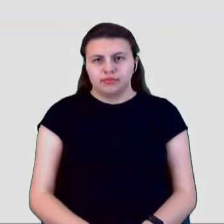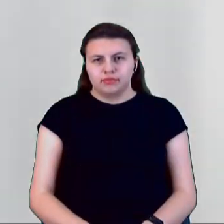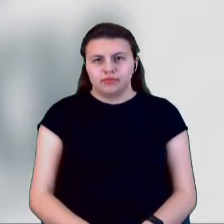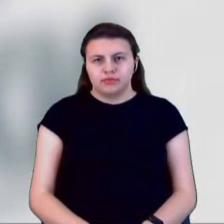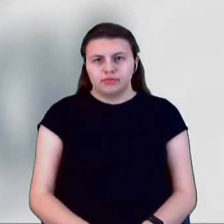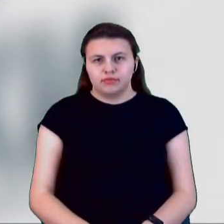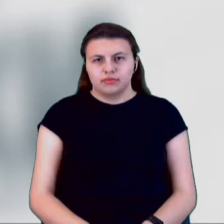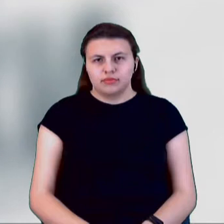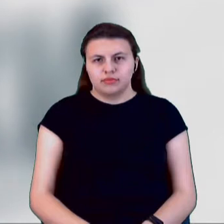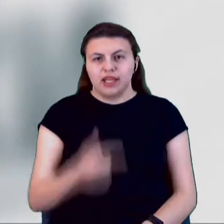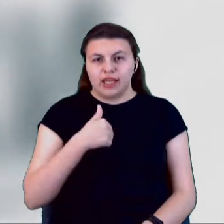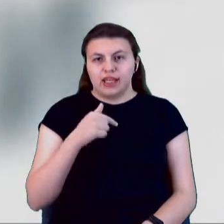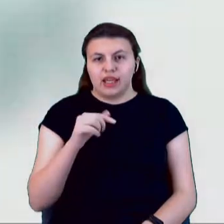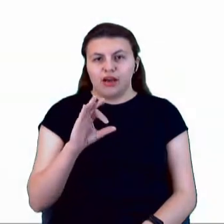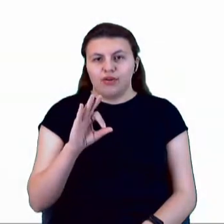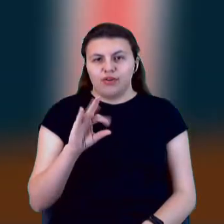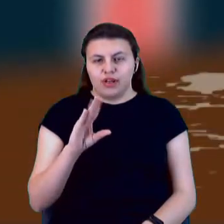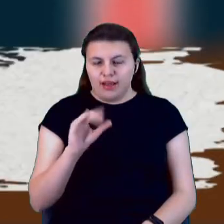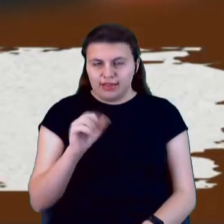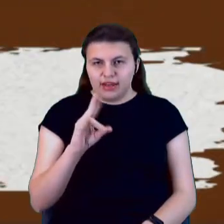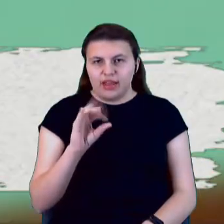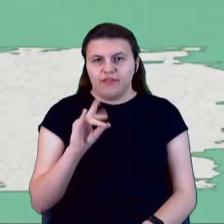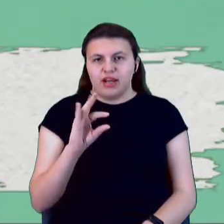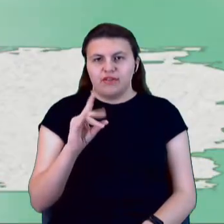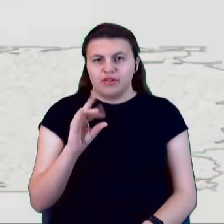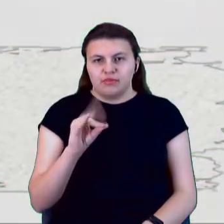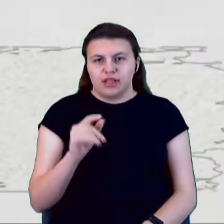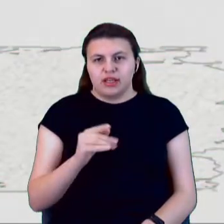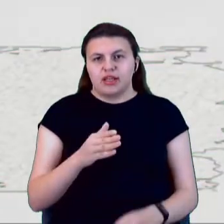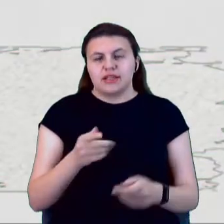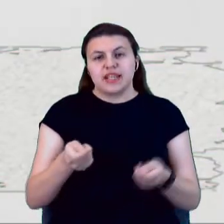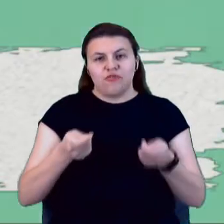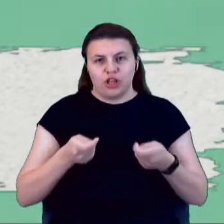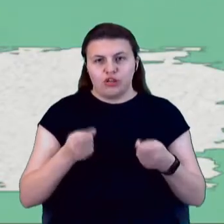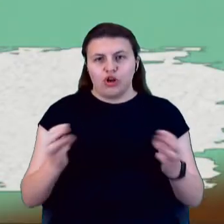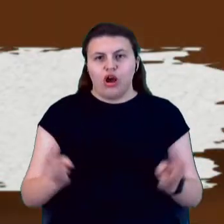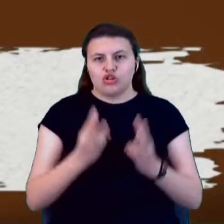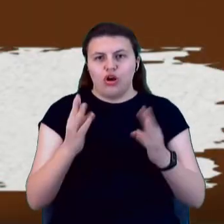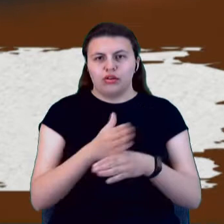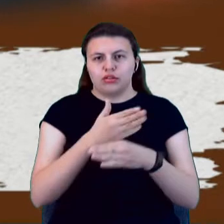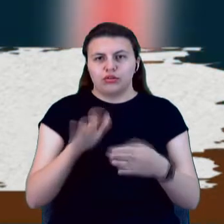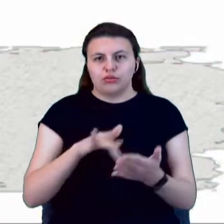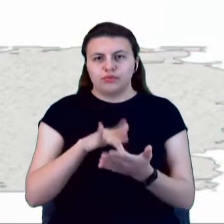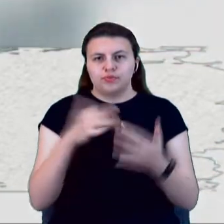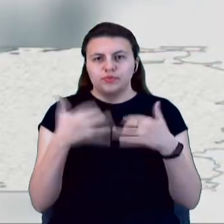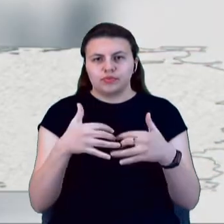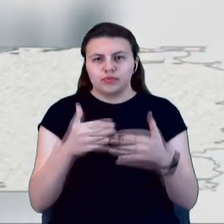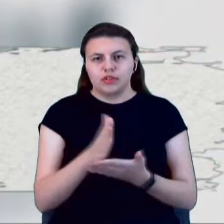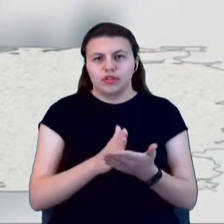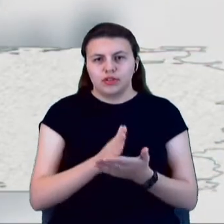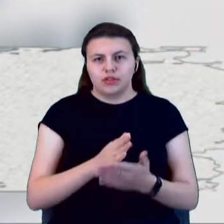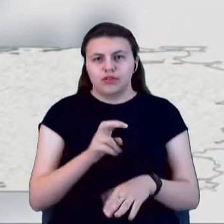Я Андрієв Олег Вадимович, завідуючий ожоговим відділенням міста Краматорська, заслужений врач України,